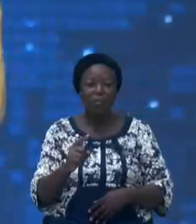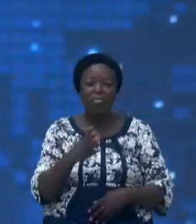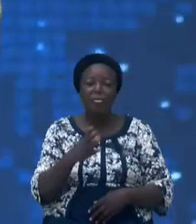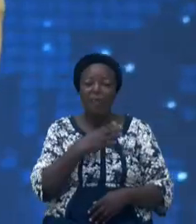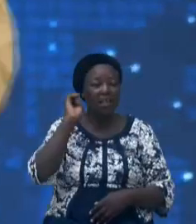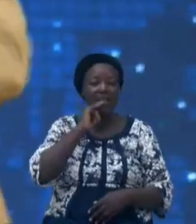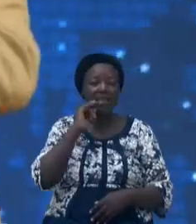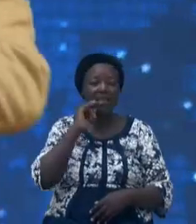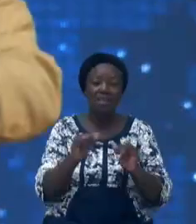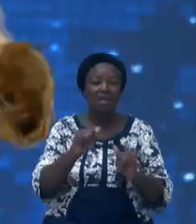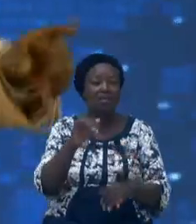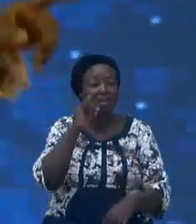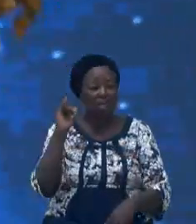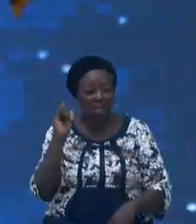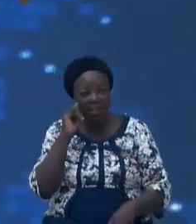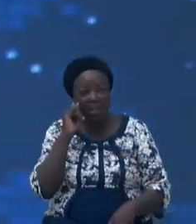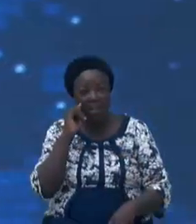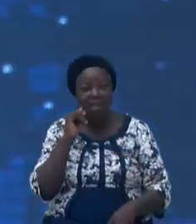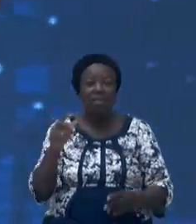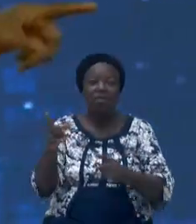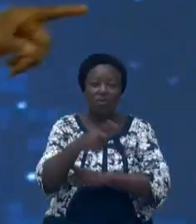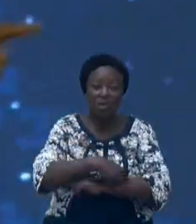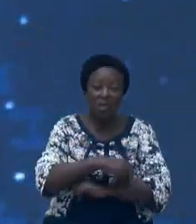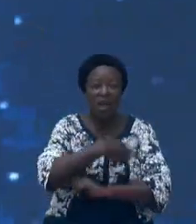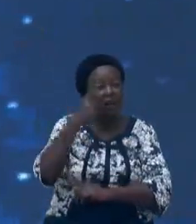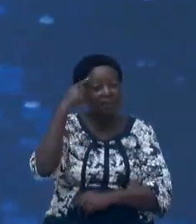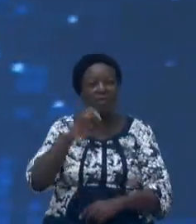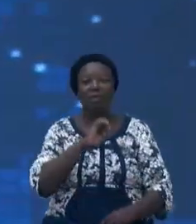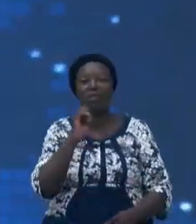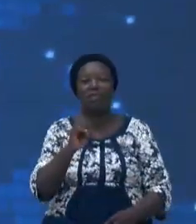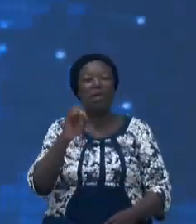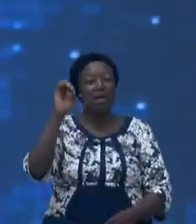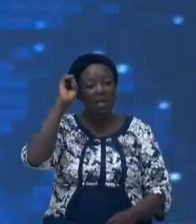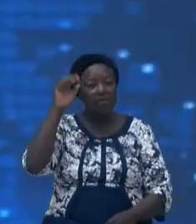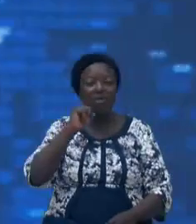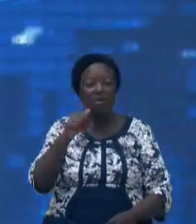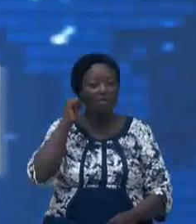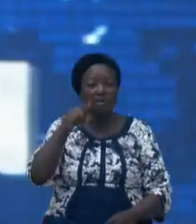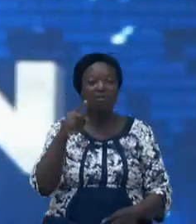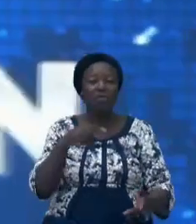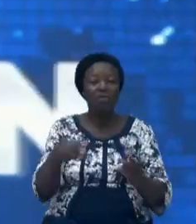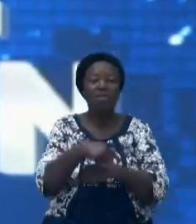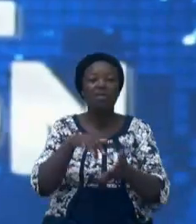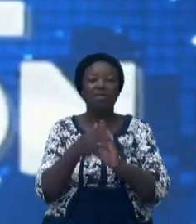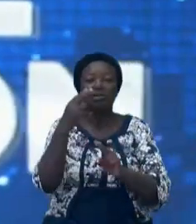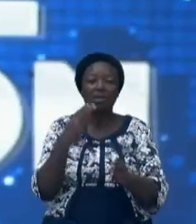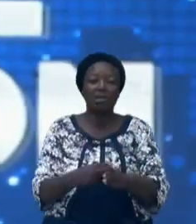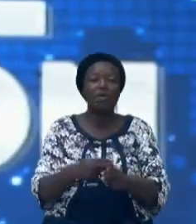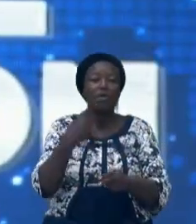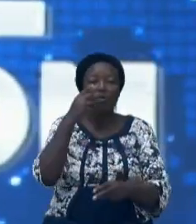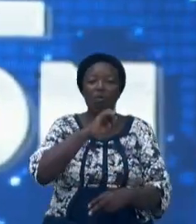des maladies n'a rejeté personnes il est le même hier aujourd'hui et éternellement